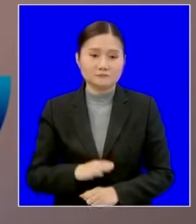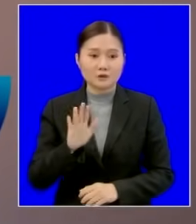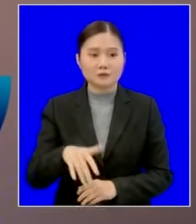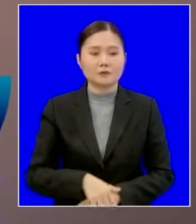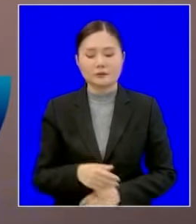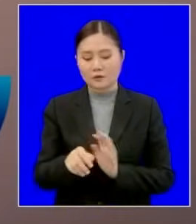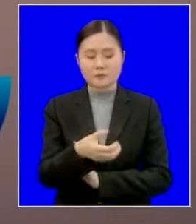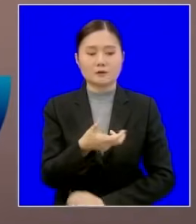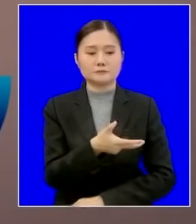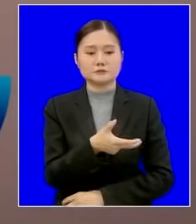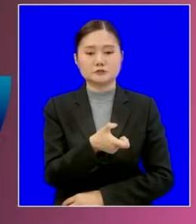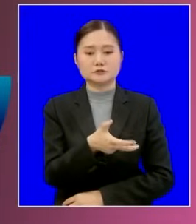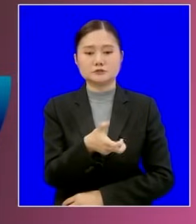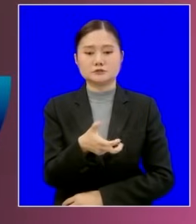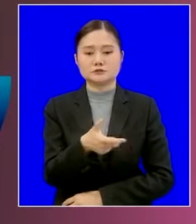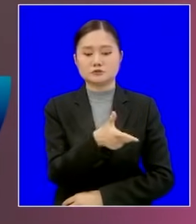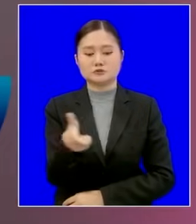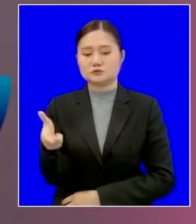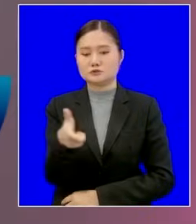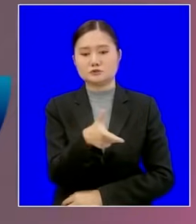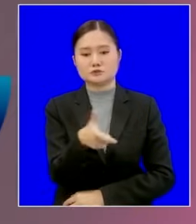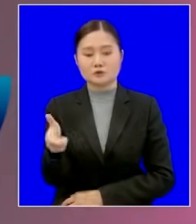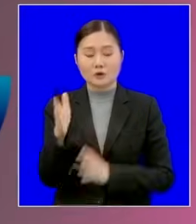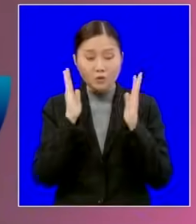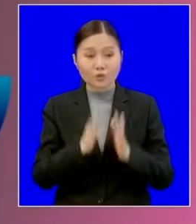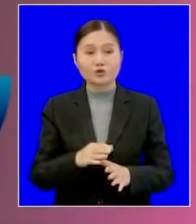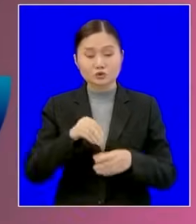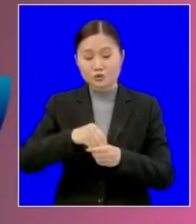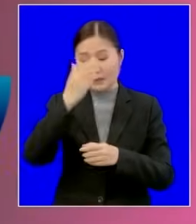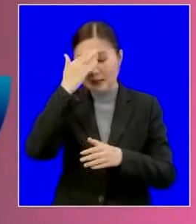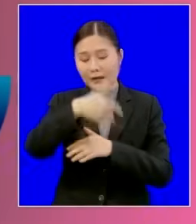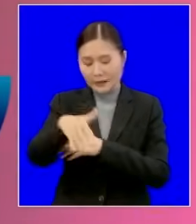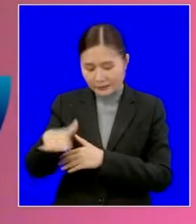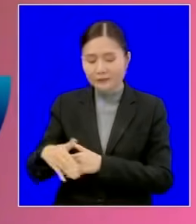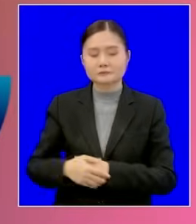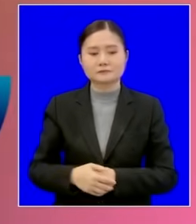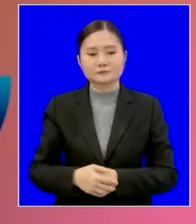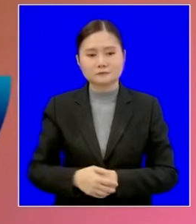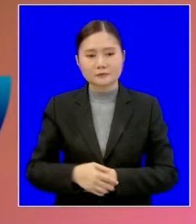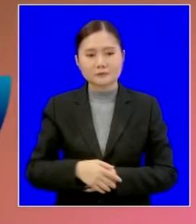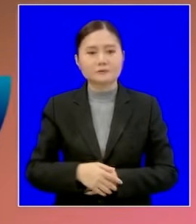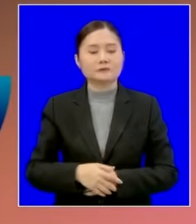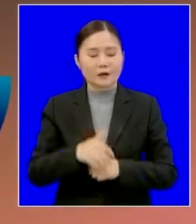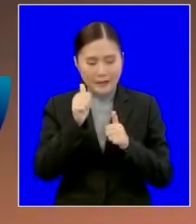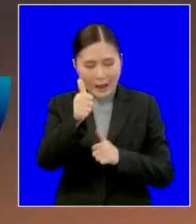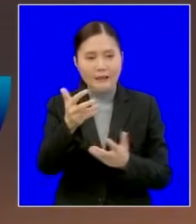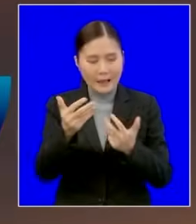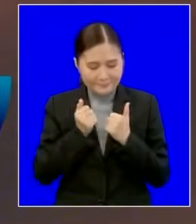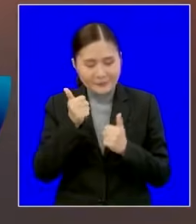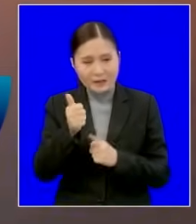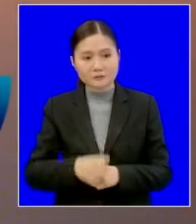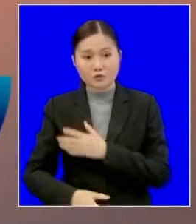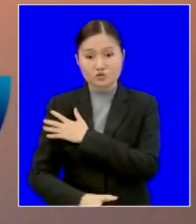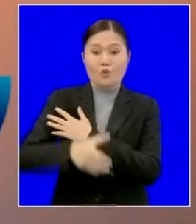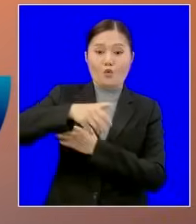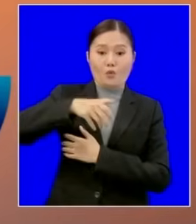ขยับข้อมือเฉยๆคนที่อยู่ข้างหน้าคนที่อยู่ข้างหลังยังไงก็ได้รับน้ำมนต์ทั่วถึงท่านไม่ต้องยกหัวไหล่เพื่อ